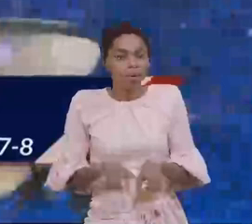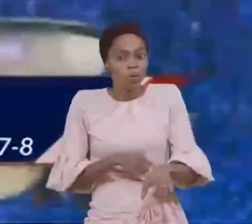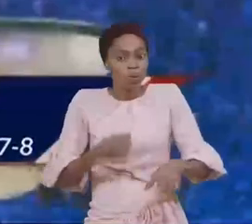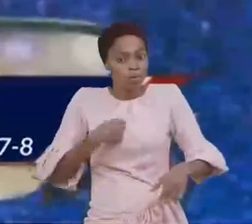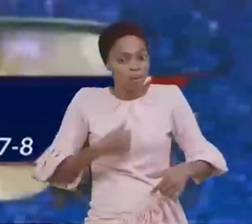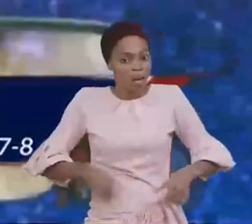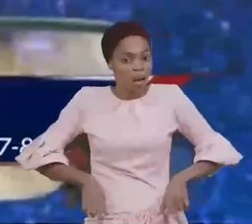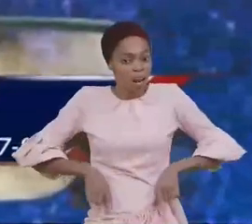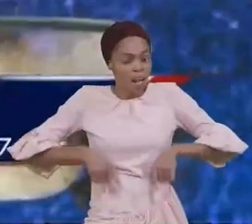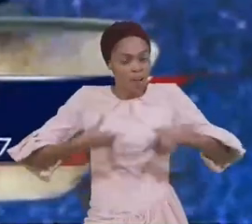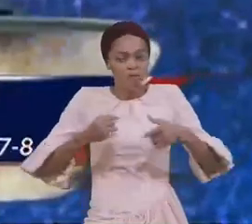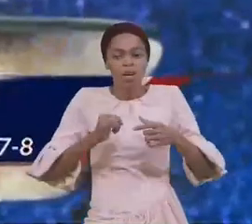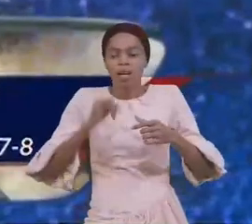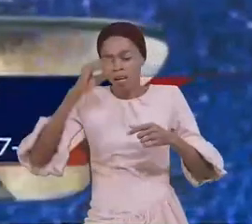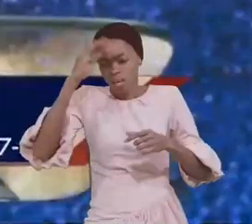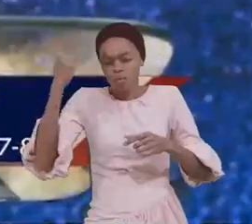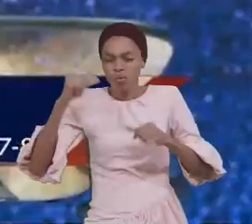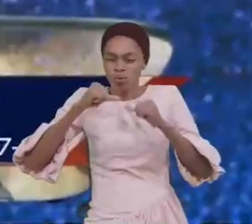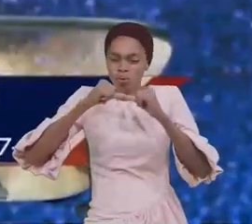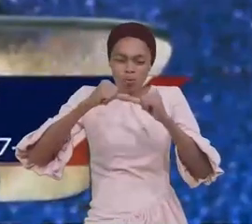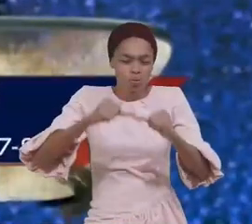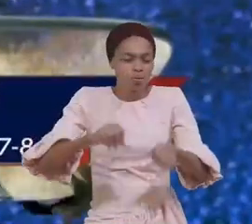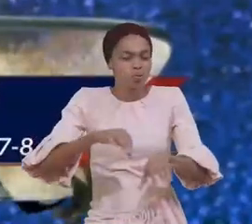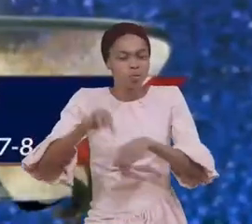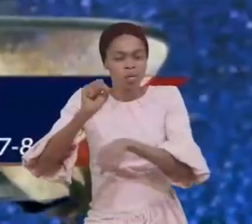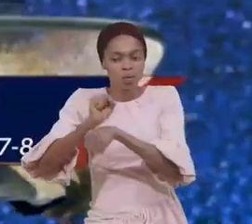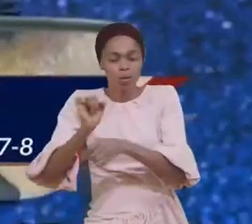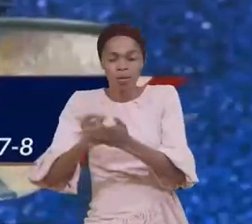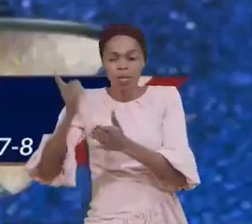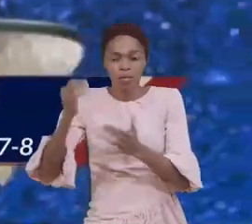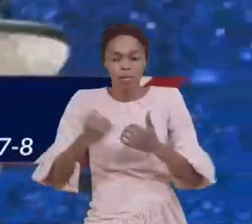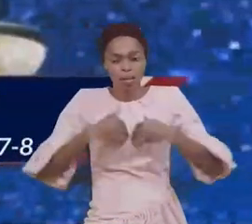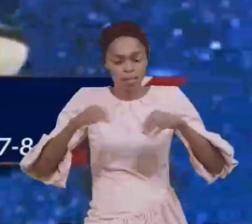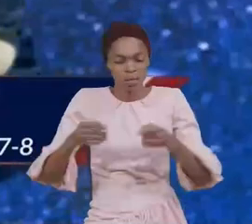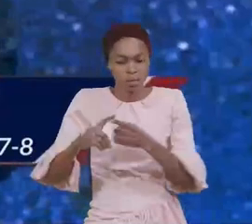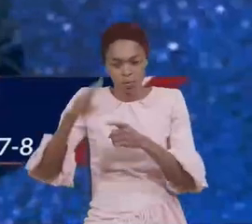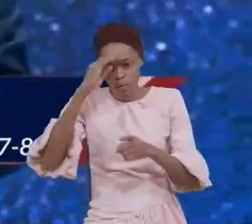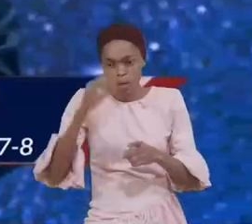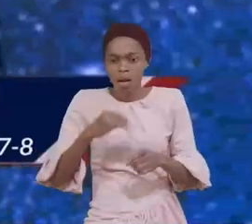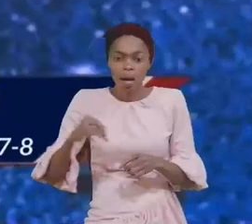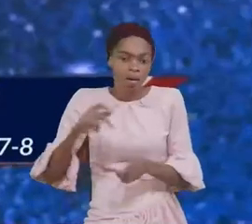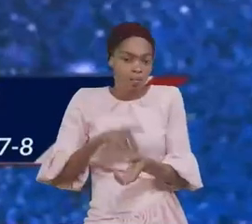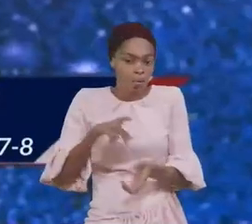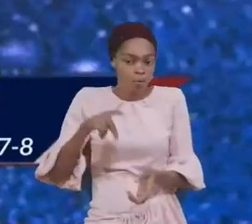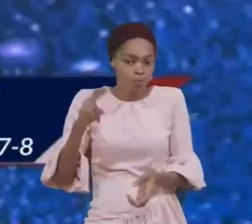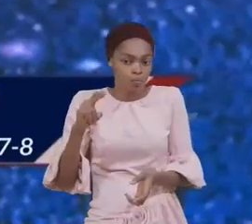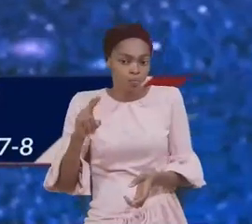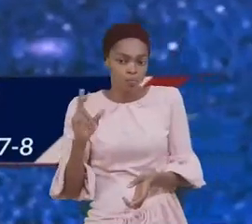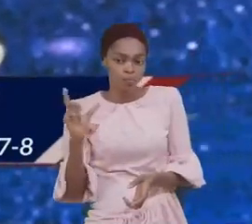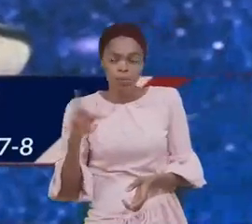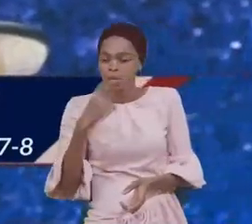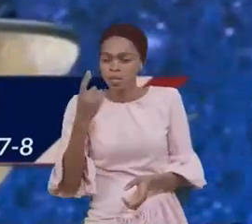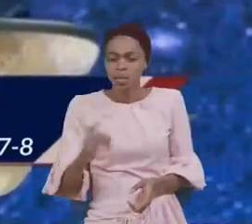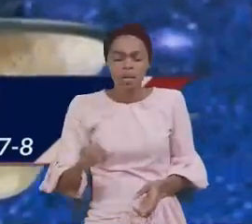vivait, il faisait le devoir, assumait sa fonction. Elle dit, j'ai combattu le bon combat, j'ai achevé la